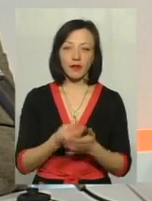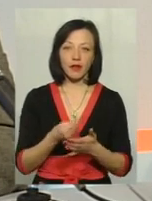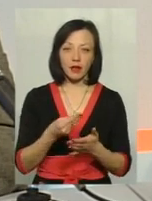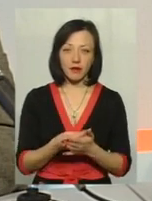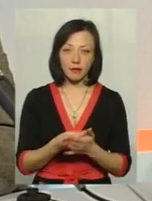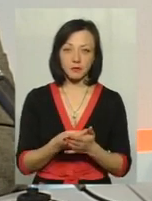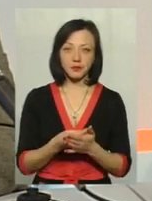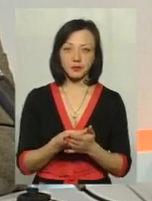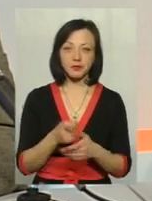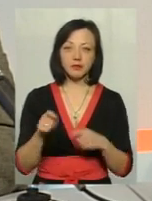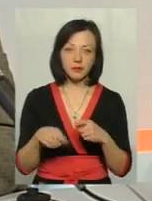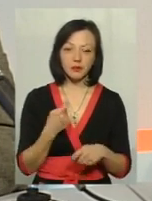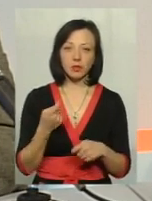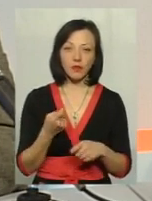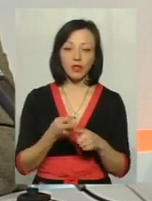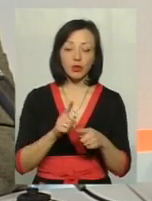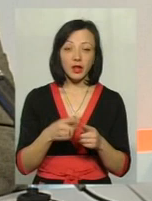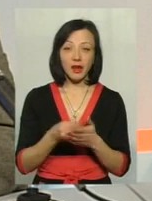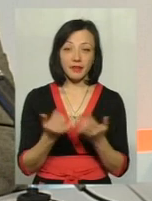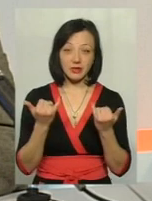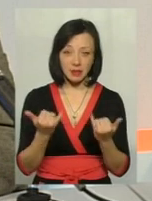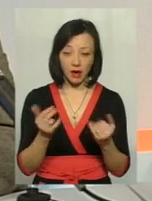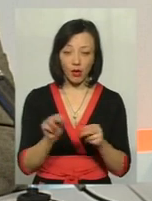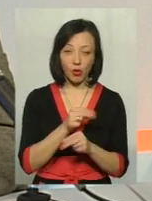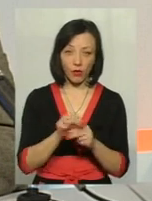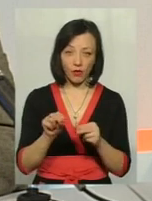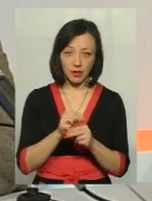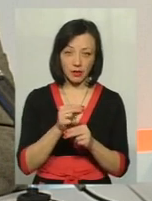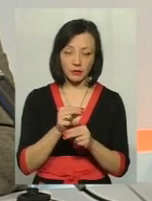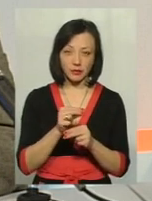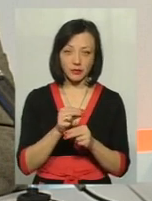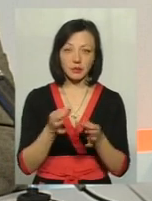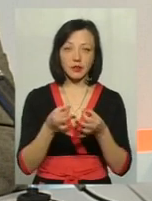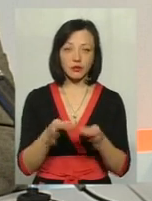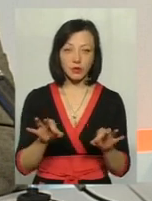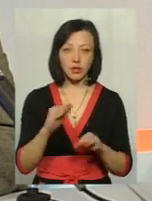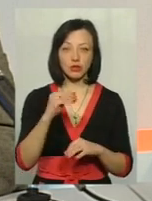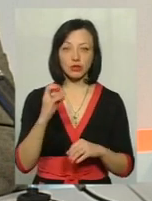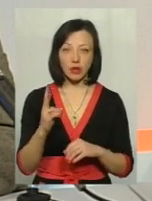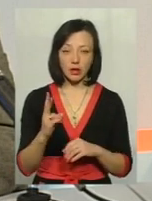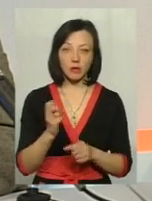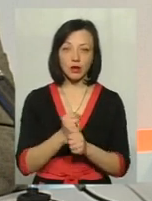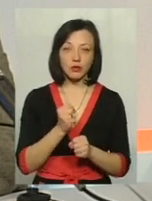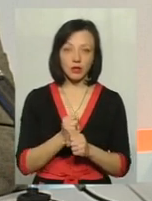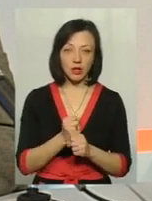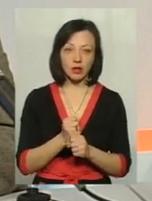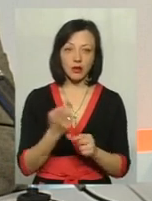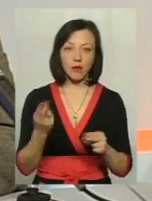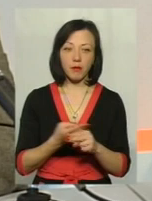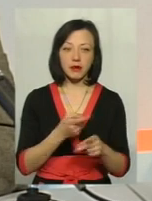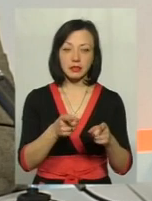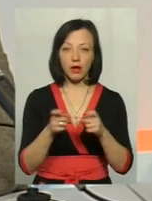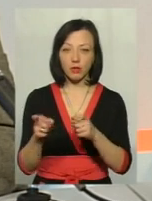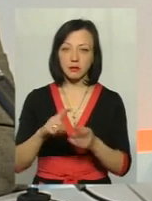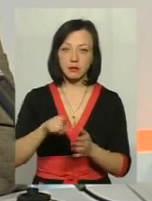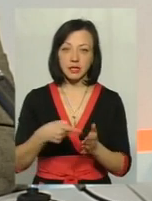був збитковий. Той тариф, який зараз відкоригований, дозволяє ЖЕКам працювати без залучення